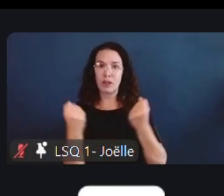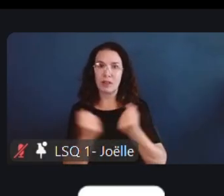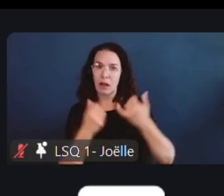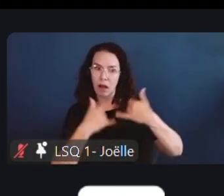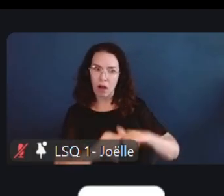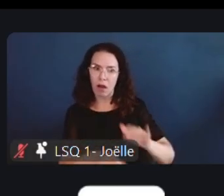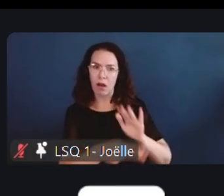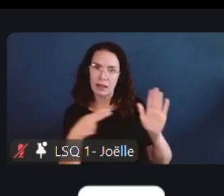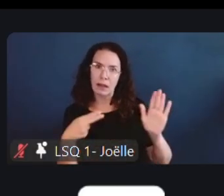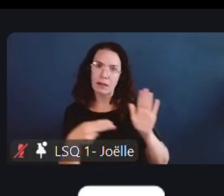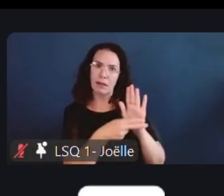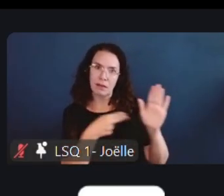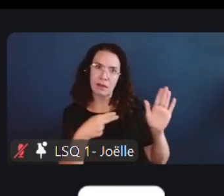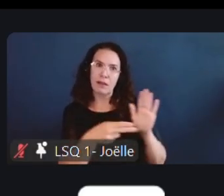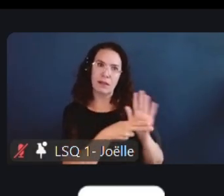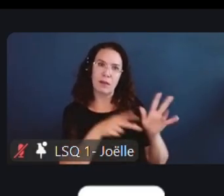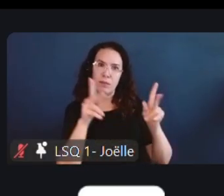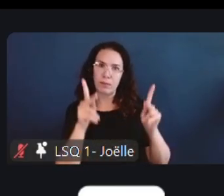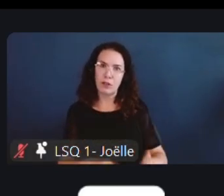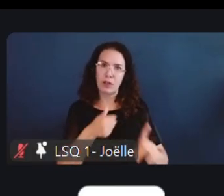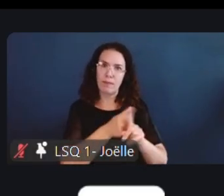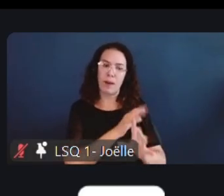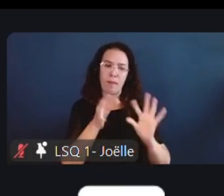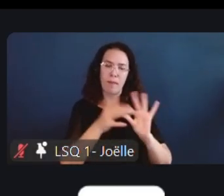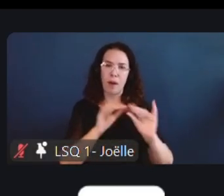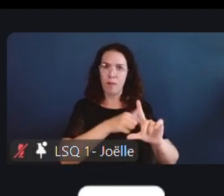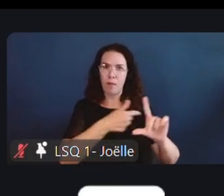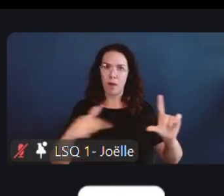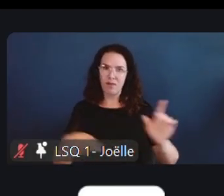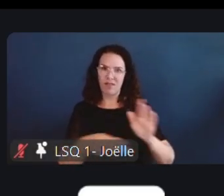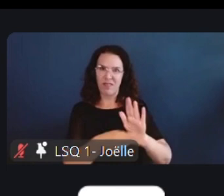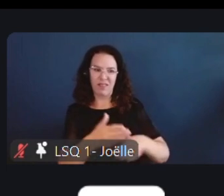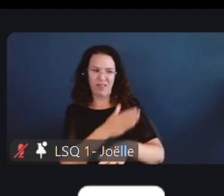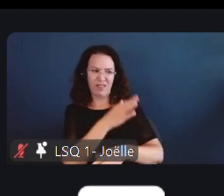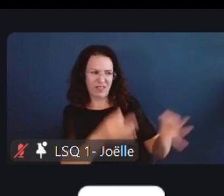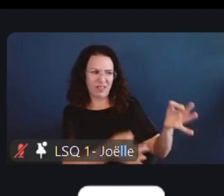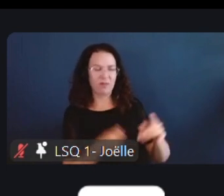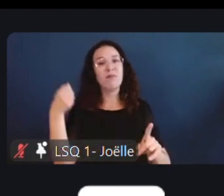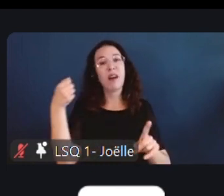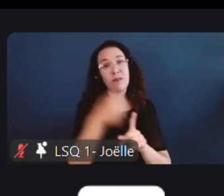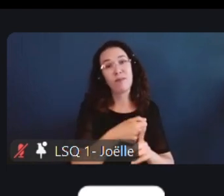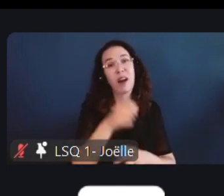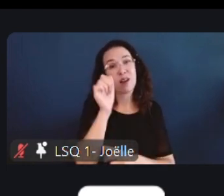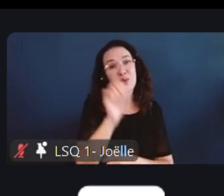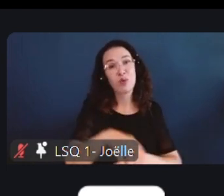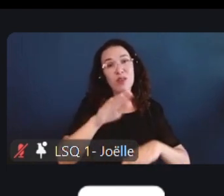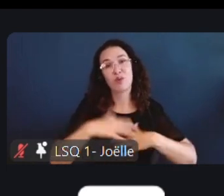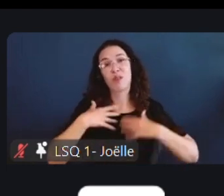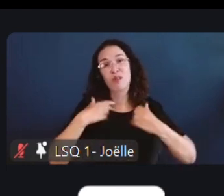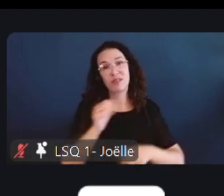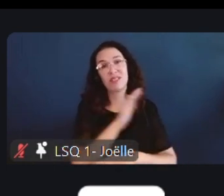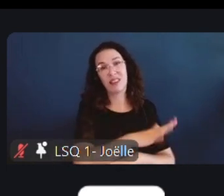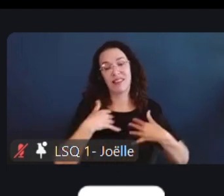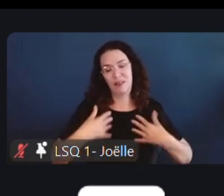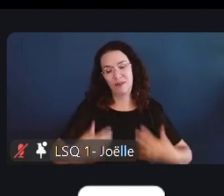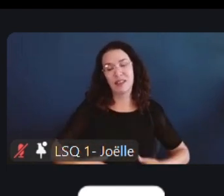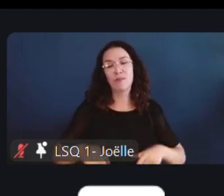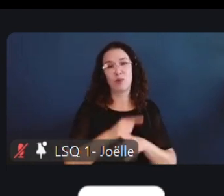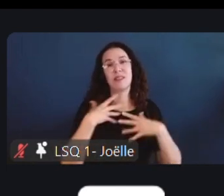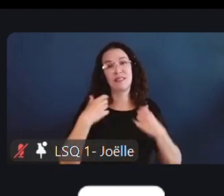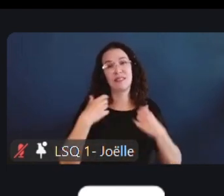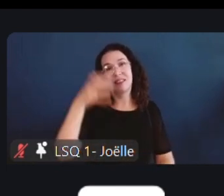qui pèsent sur les personnes de LGBTQIA+, ont des impacts directs, mesurables sur leur santé physique et